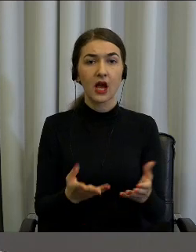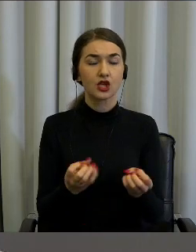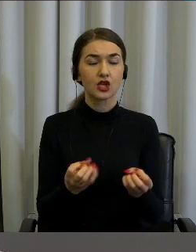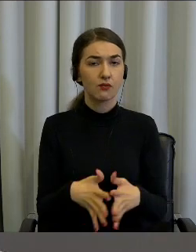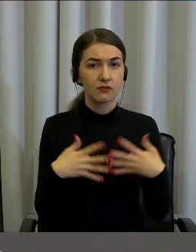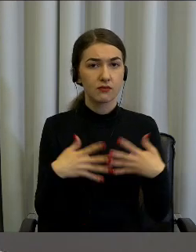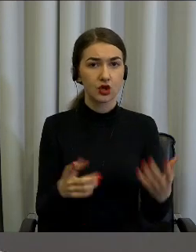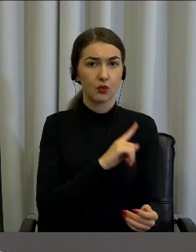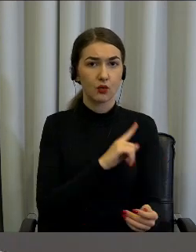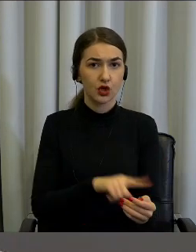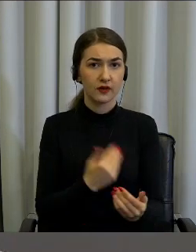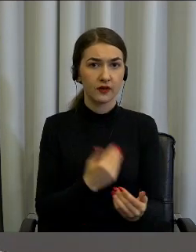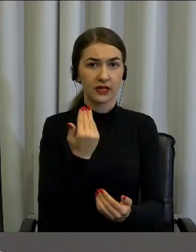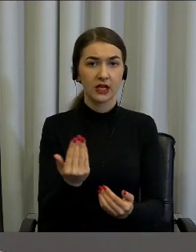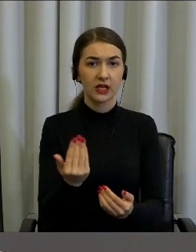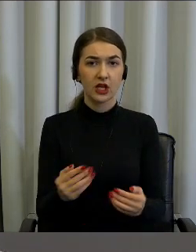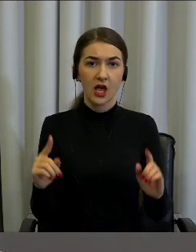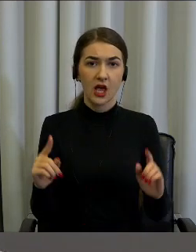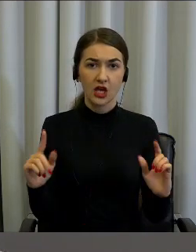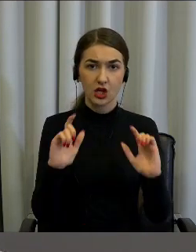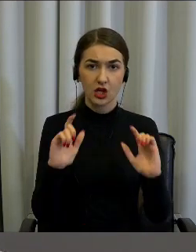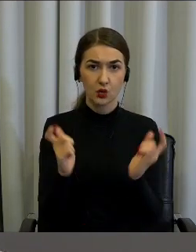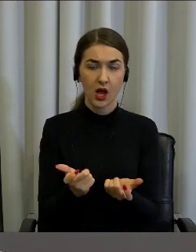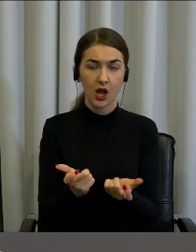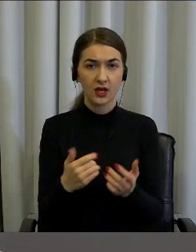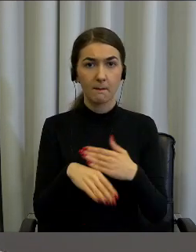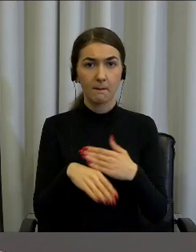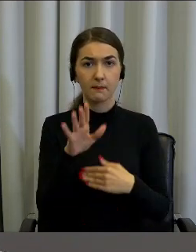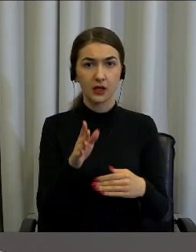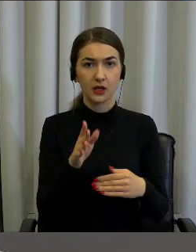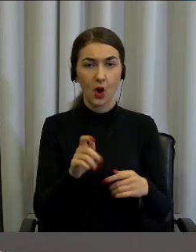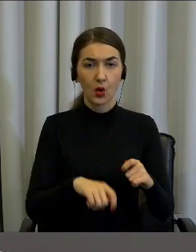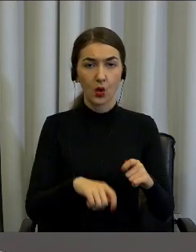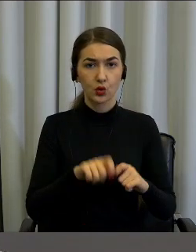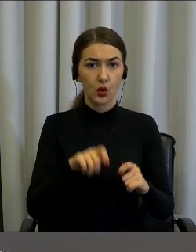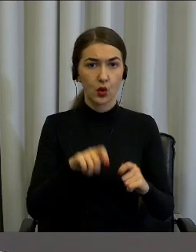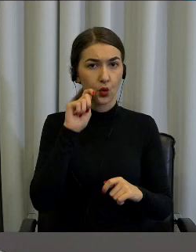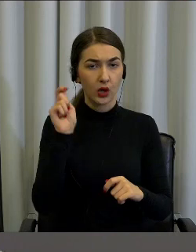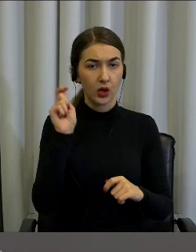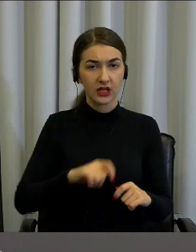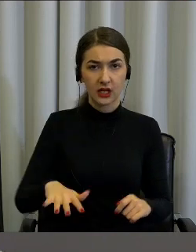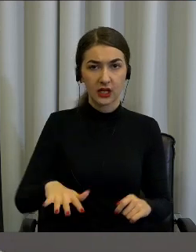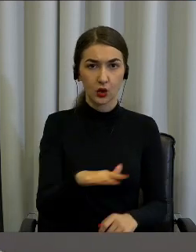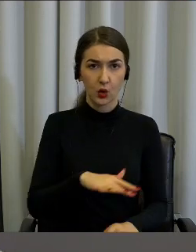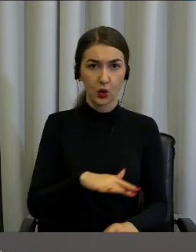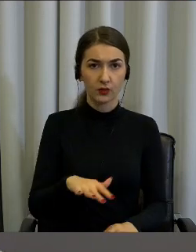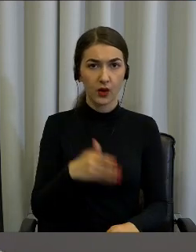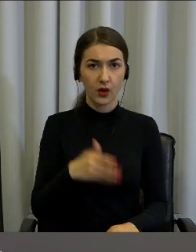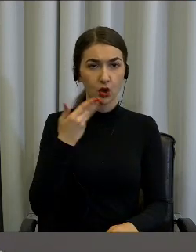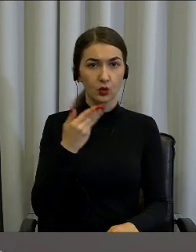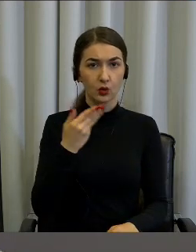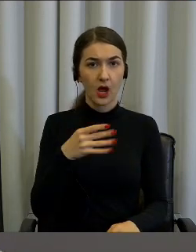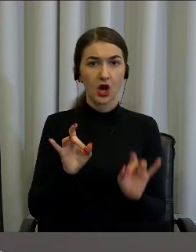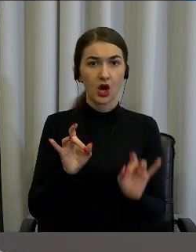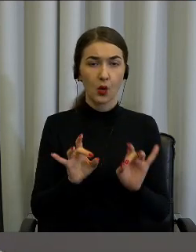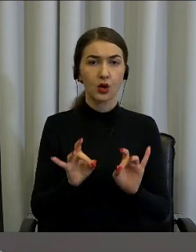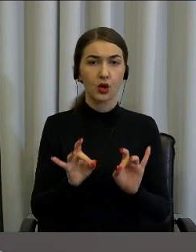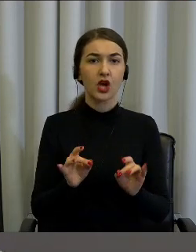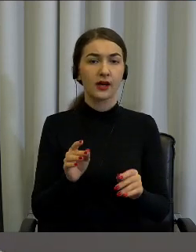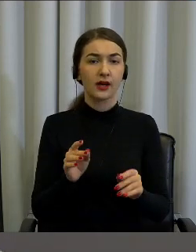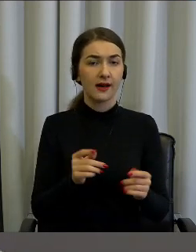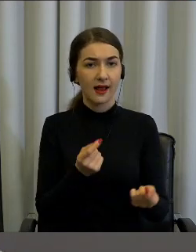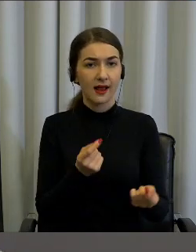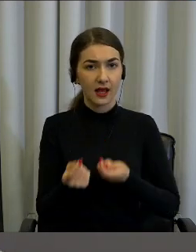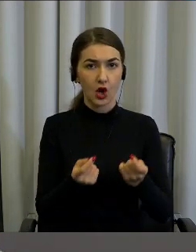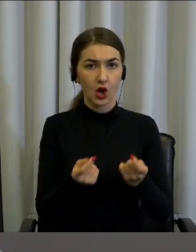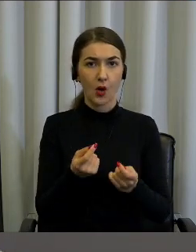посилювалася їхньою ізоляцією від підконтрольної уряди України території доповідь рекомендує ретельно переглянути